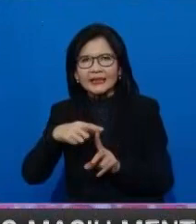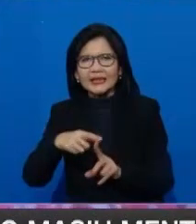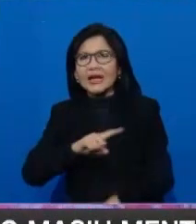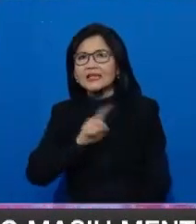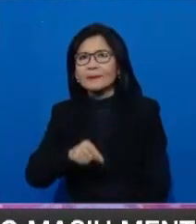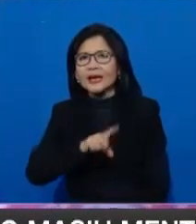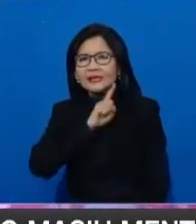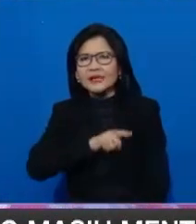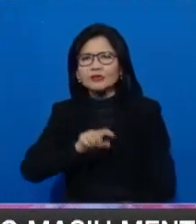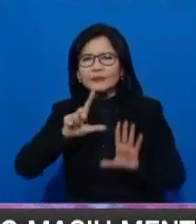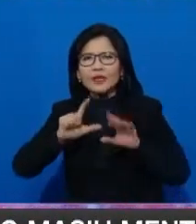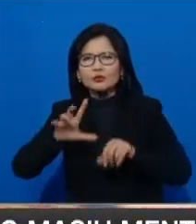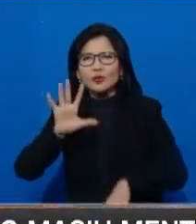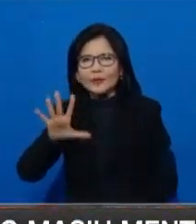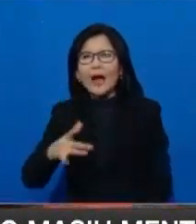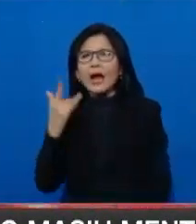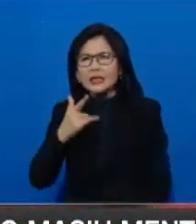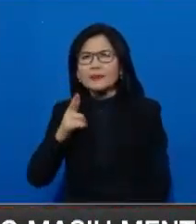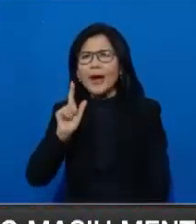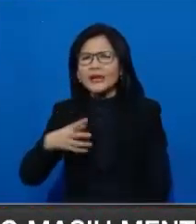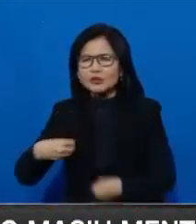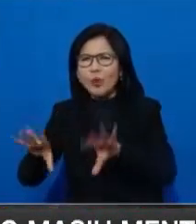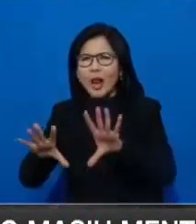75 yang jual bulgur itu masih ada.